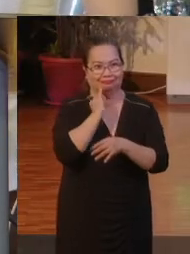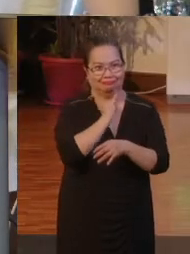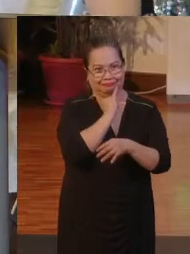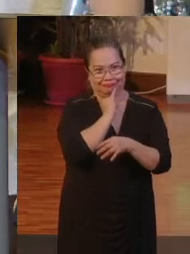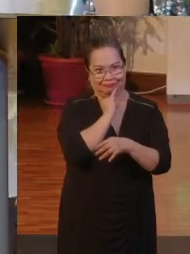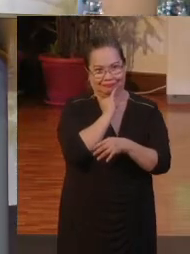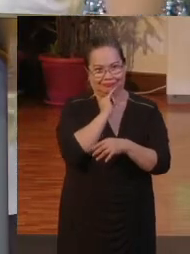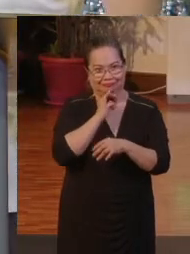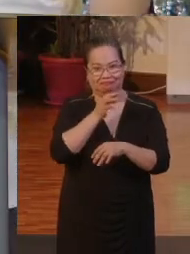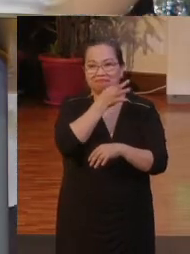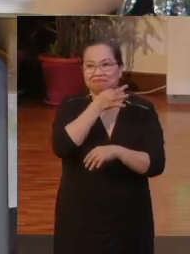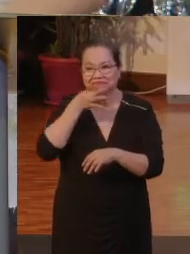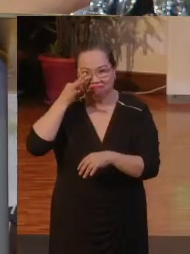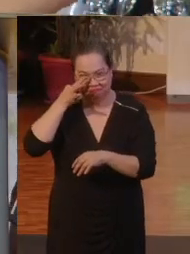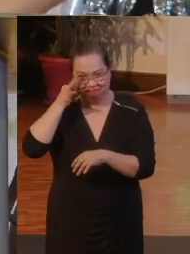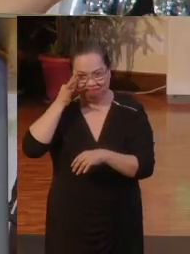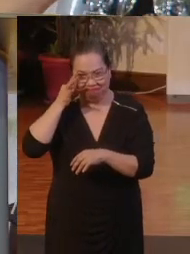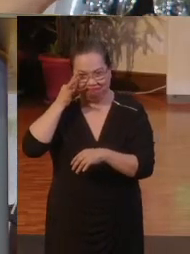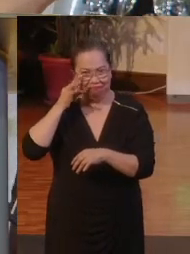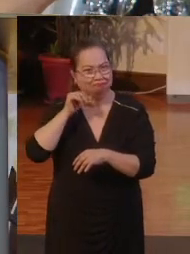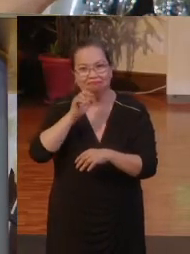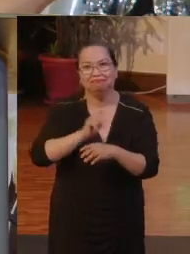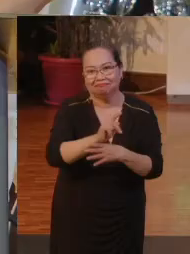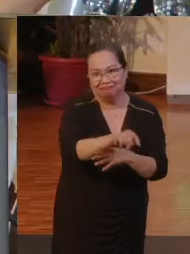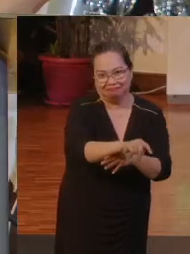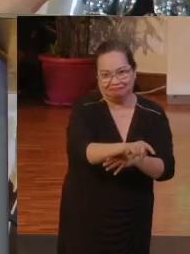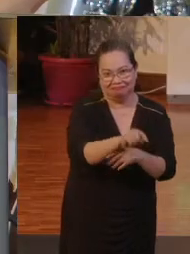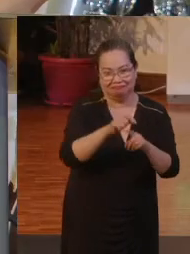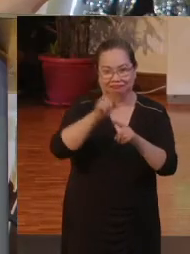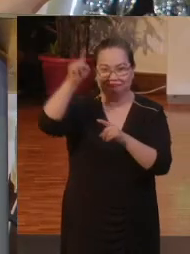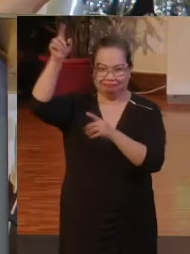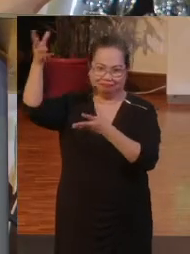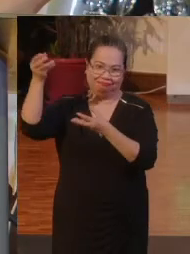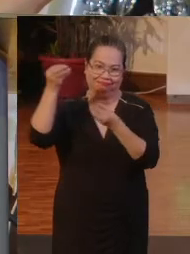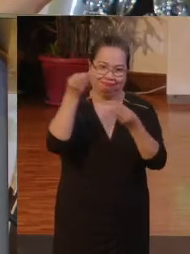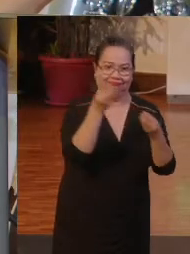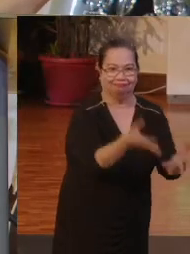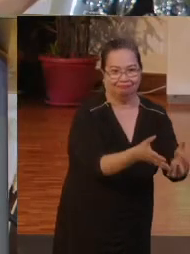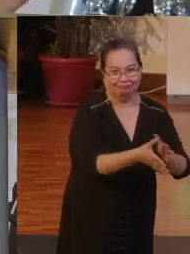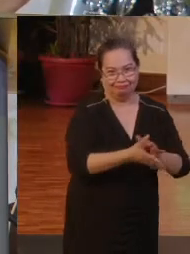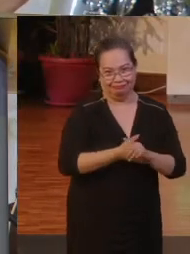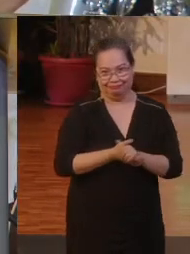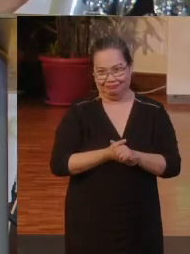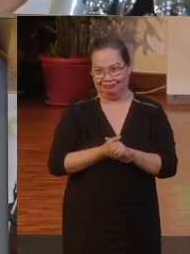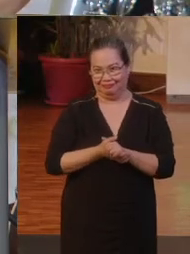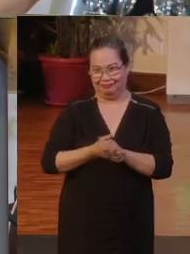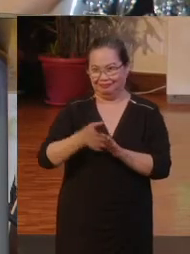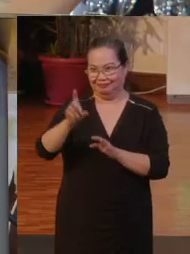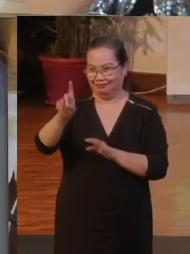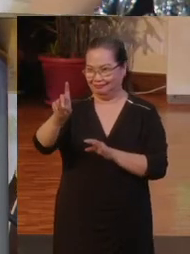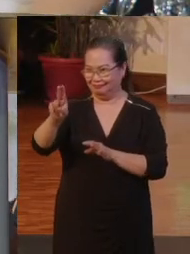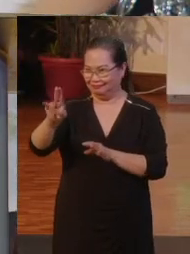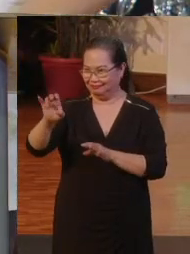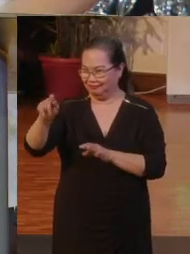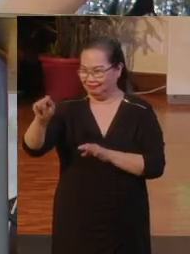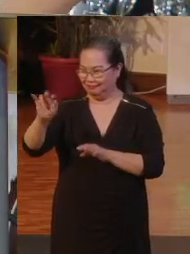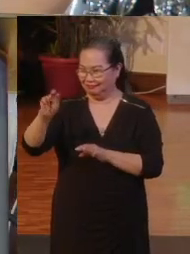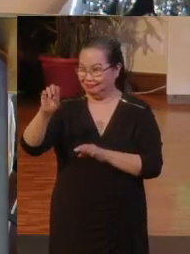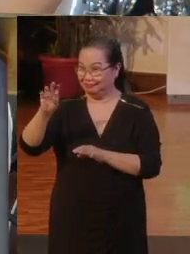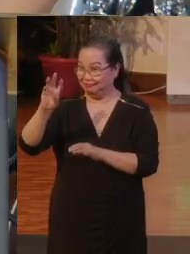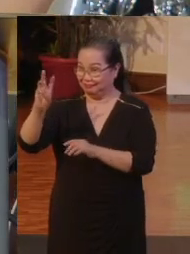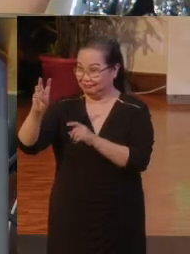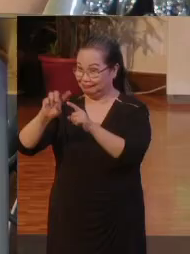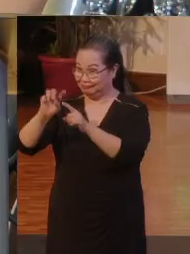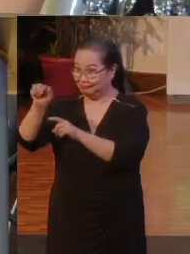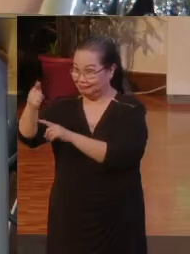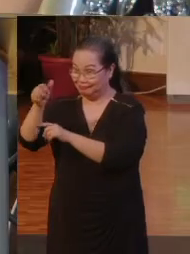po ay pangako sa Israel. Pangako yan ng Diyos sa kanila. Sa Deuteronomy 6:10, ang sabi niya, and when